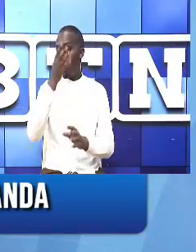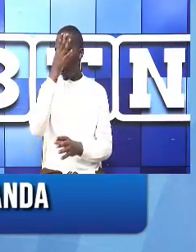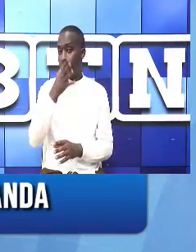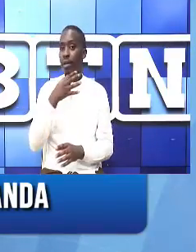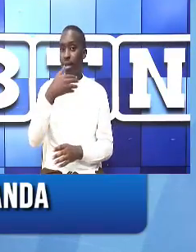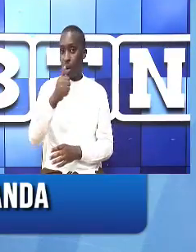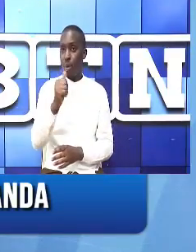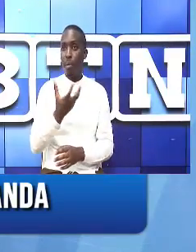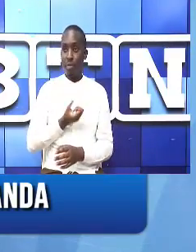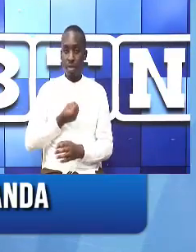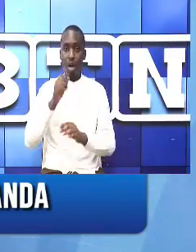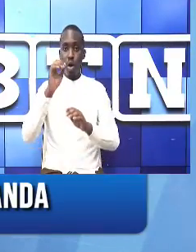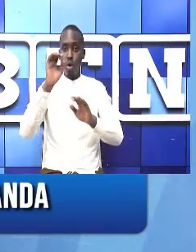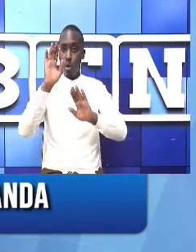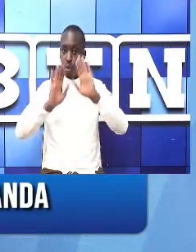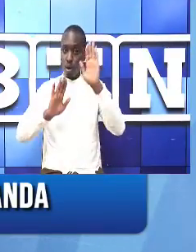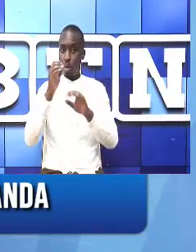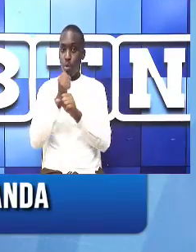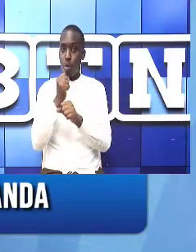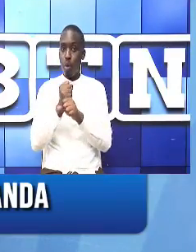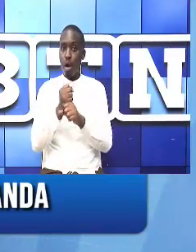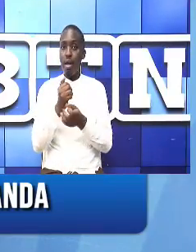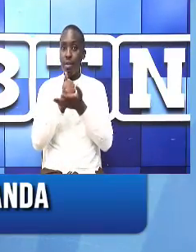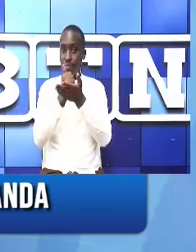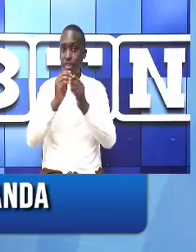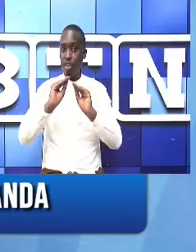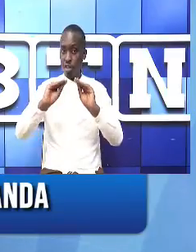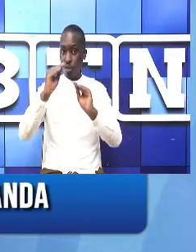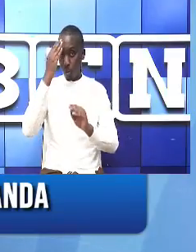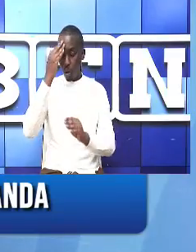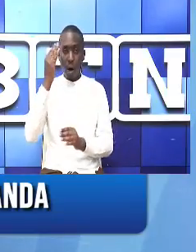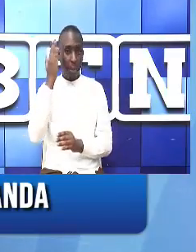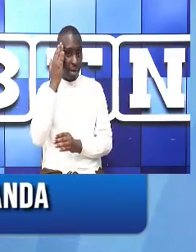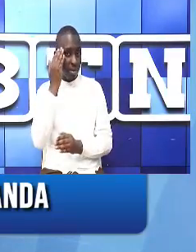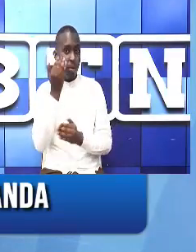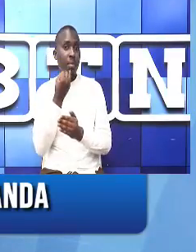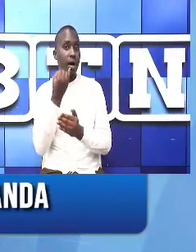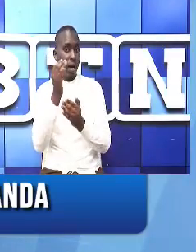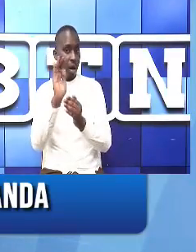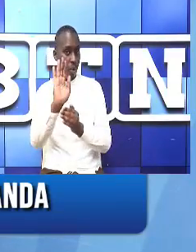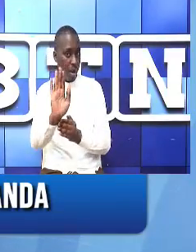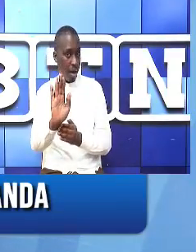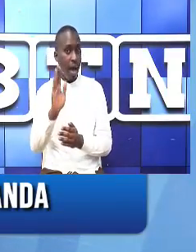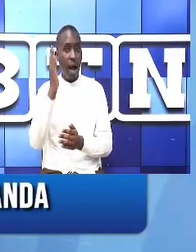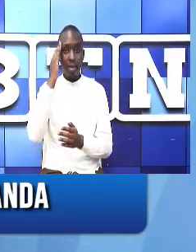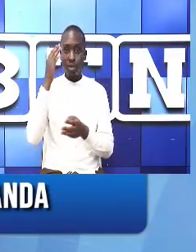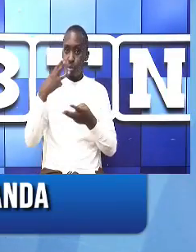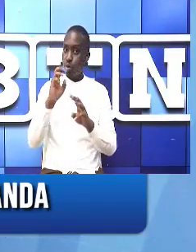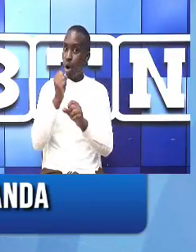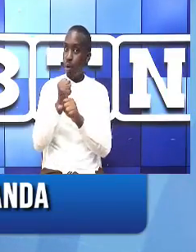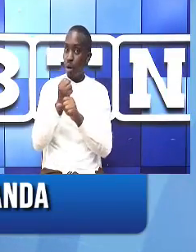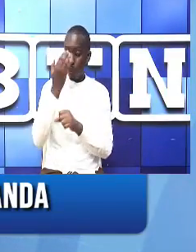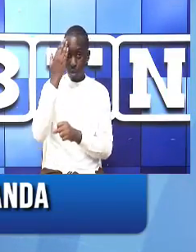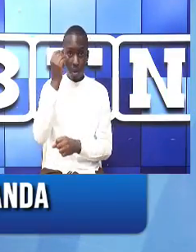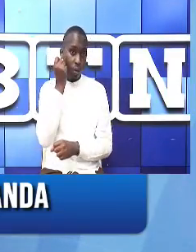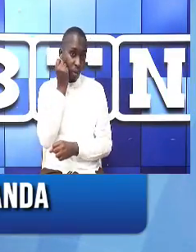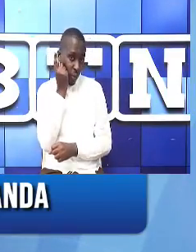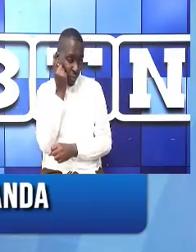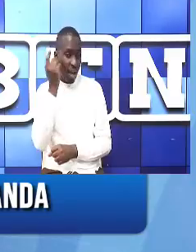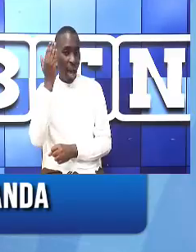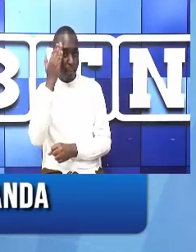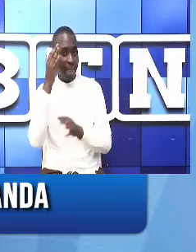agira uruhare mu gukora ya mfashanyigisho kuko ni we umetereza umwana we niwe azi uburyo akora kugira ngo yumve